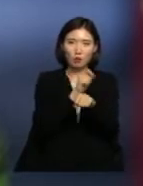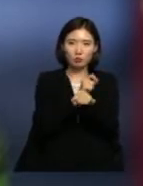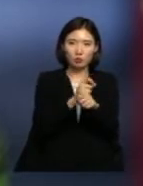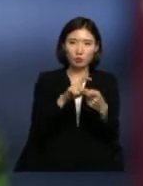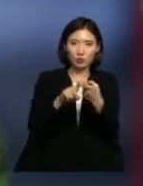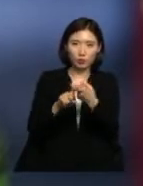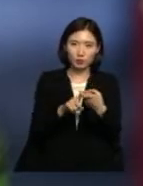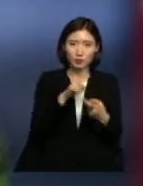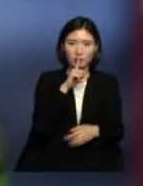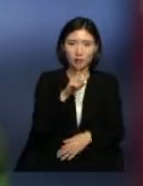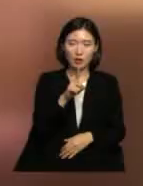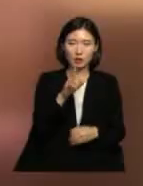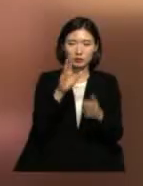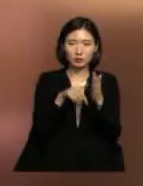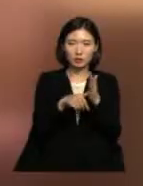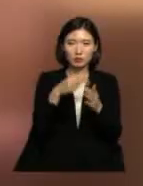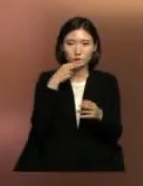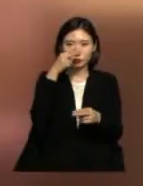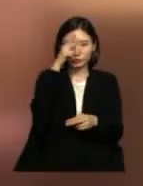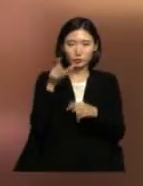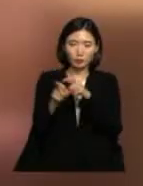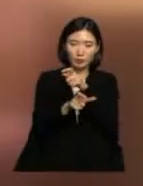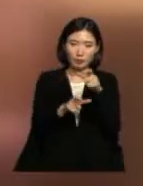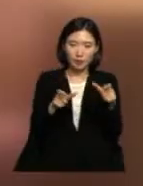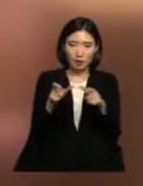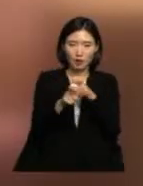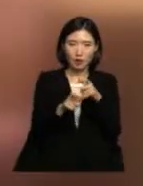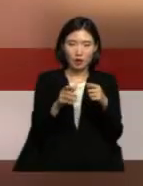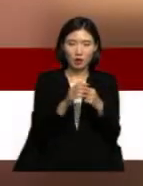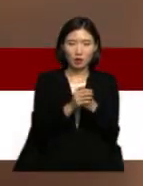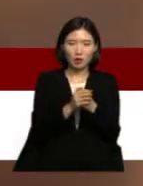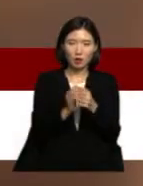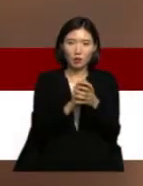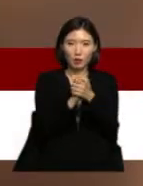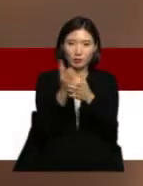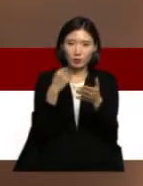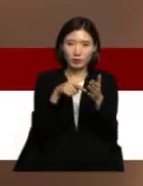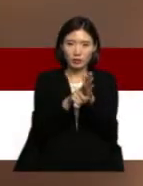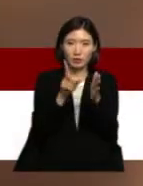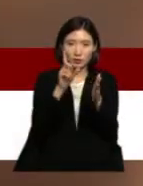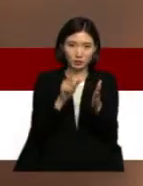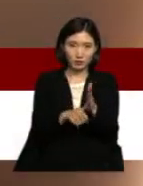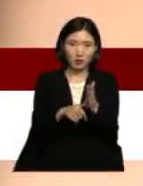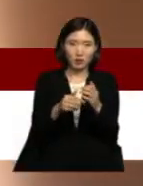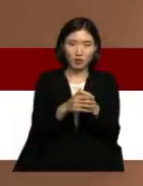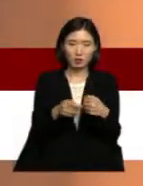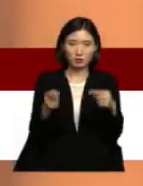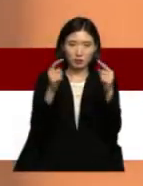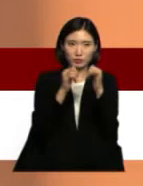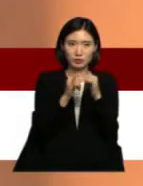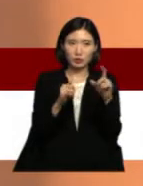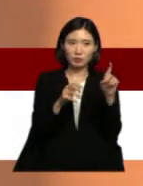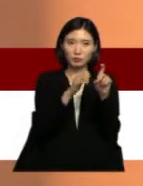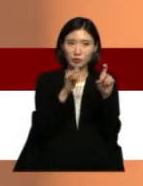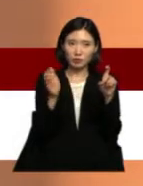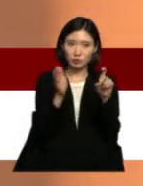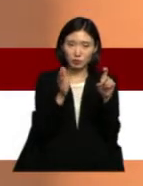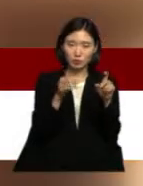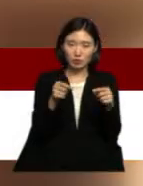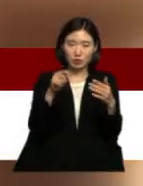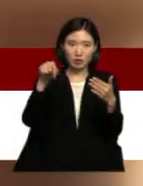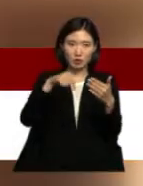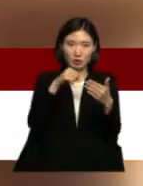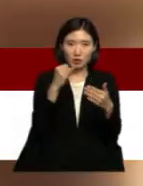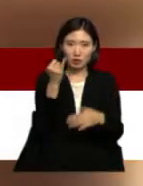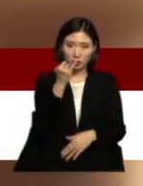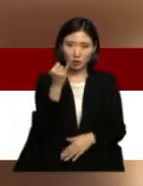주장입니다. 당시 술자리는 구청 공무원 노동조합과 화합을 다지기 위해 마련된 자리로 참석자는 10여 명, 그 안에는